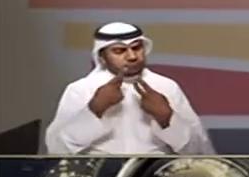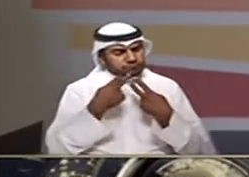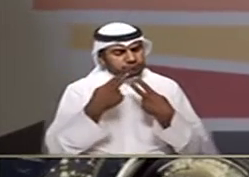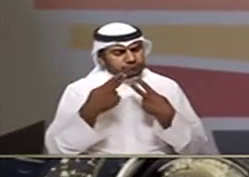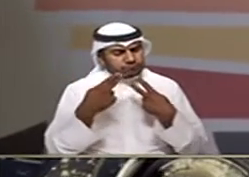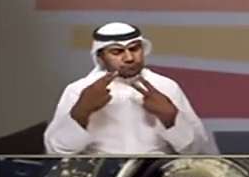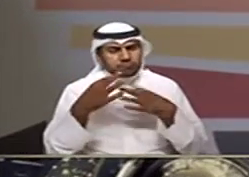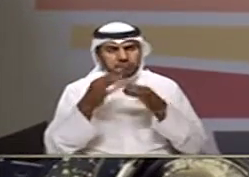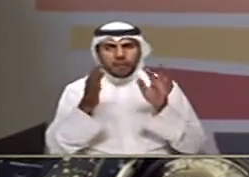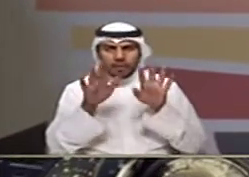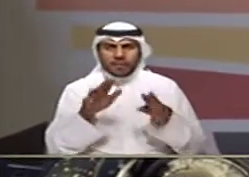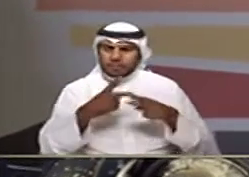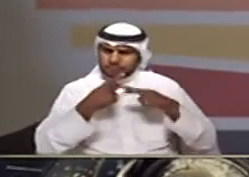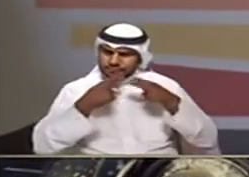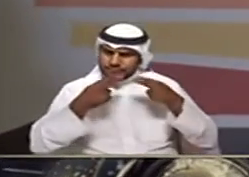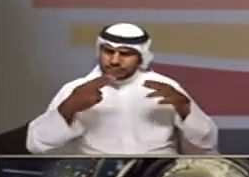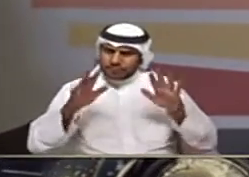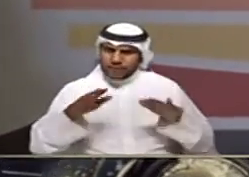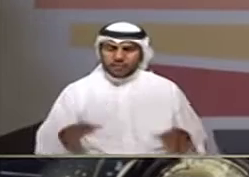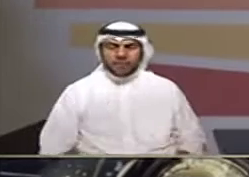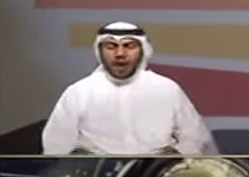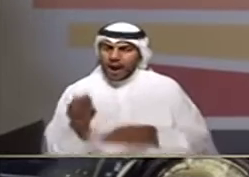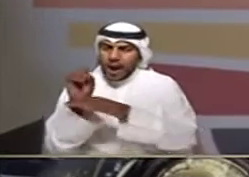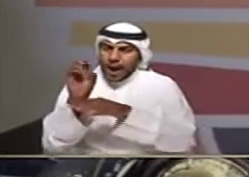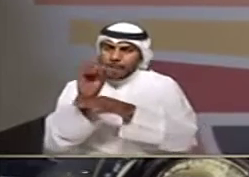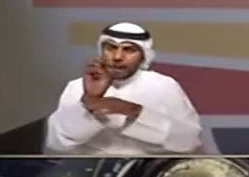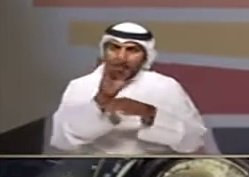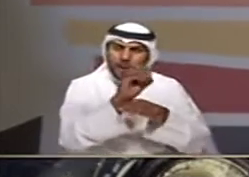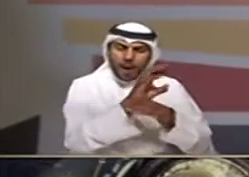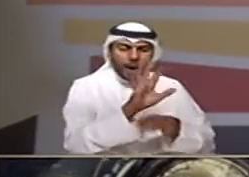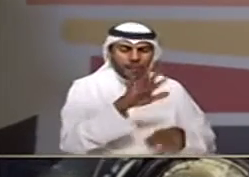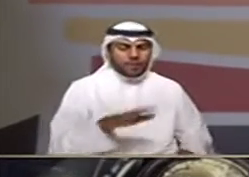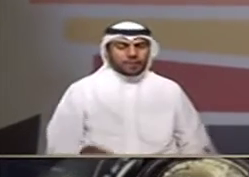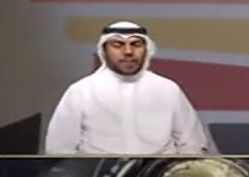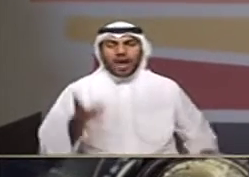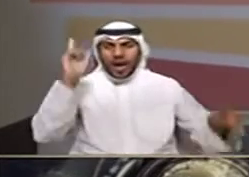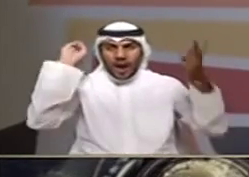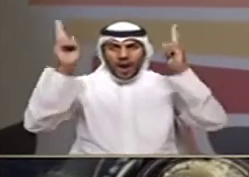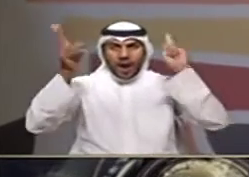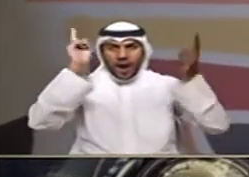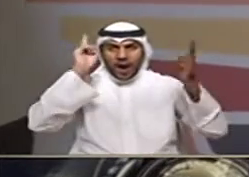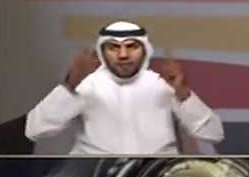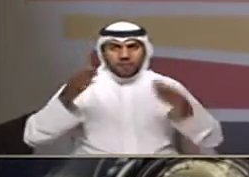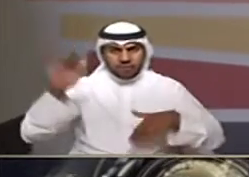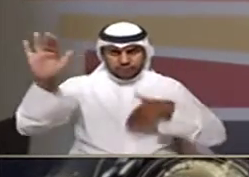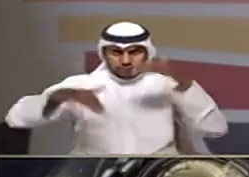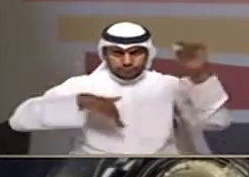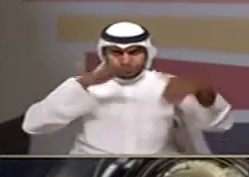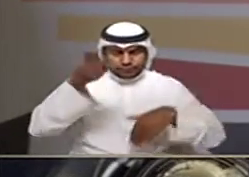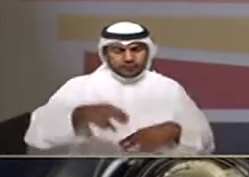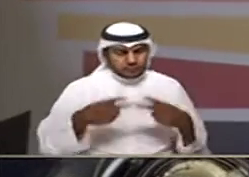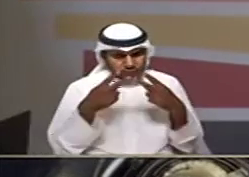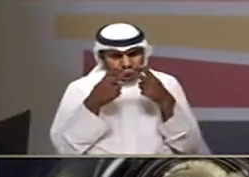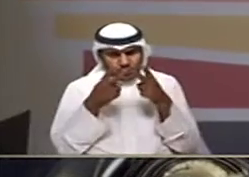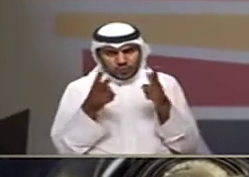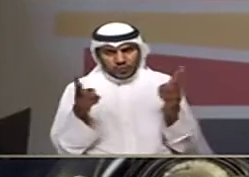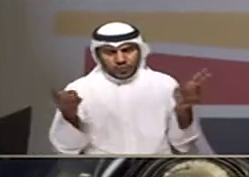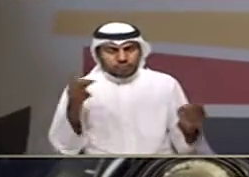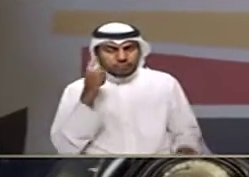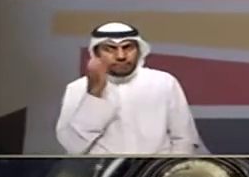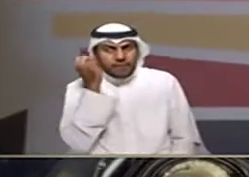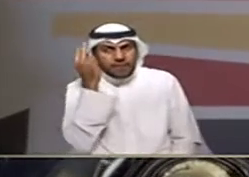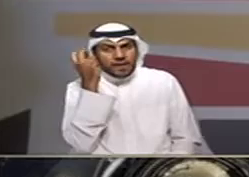من الأمور المهمة في الحياة. هذا المهرجان فيه الكثير من التنوع الثقافي الجديد